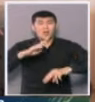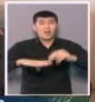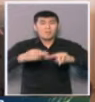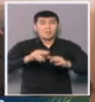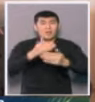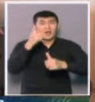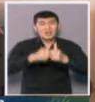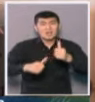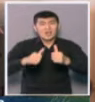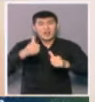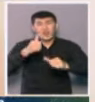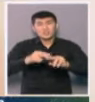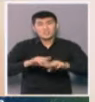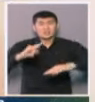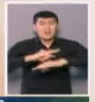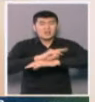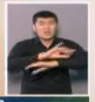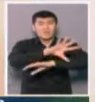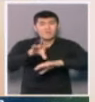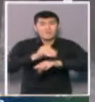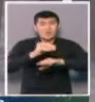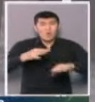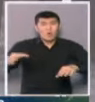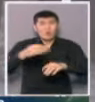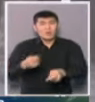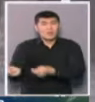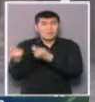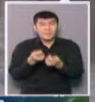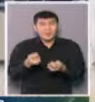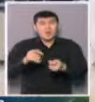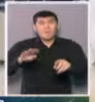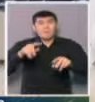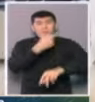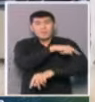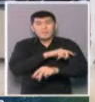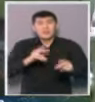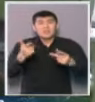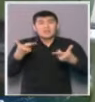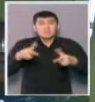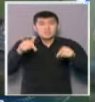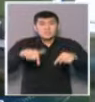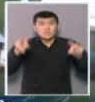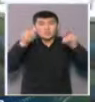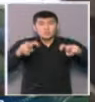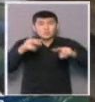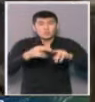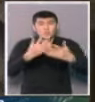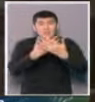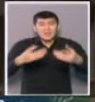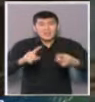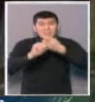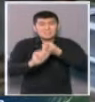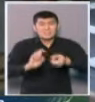Каждый сезон они собирают грызунов со всех уголков области и доставляют их в лабораторию. Здесь изучается динамика роста животных,